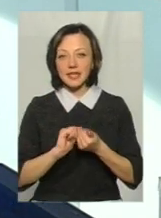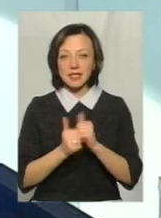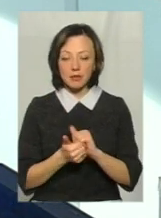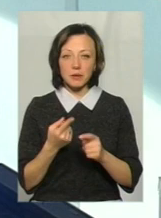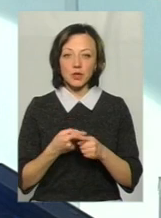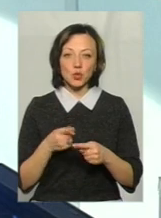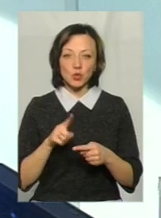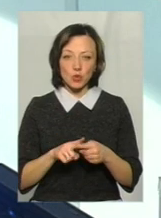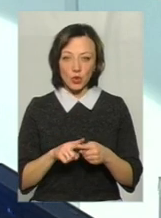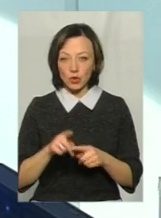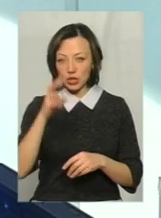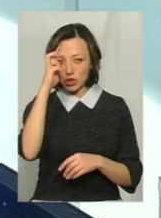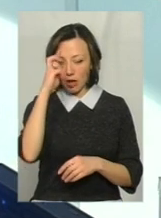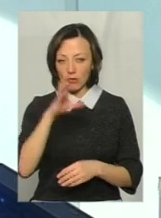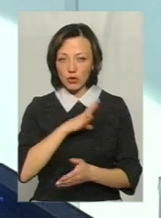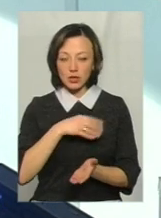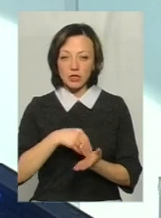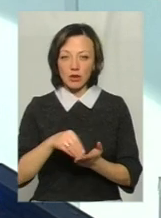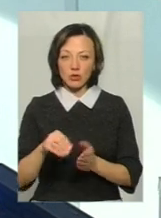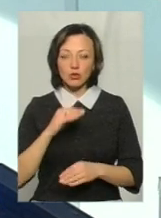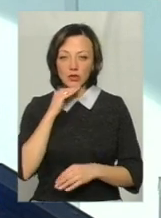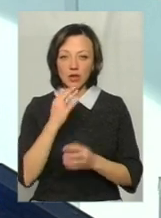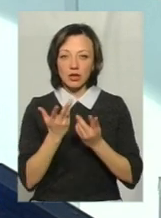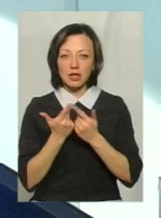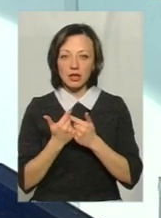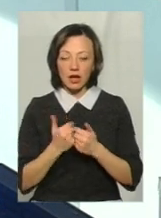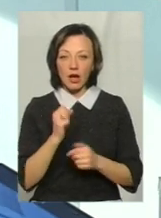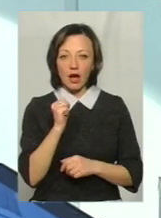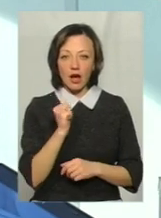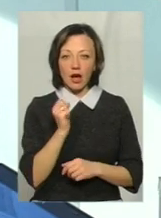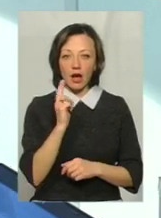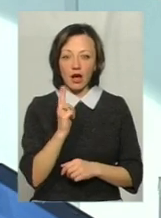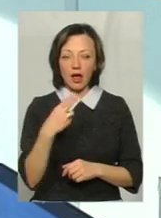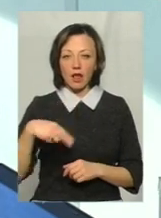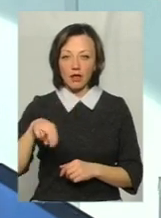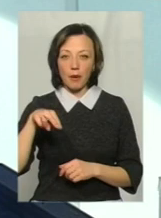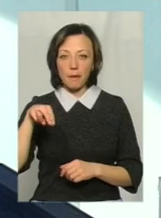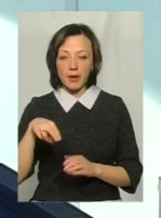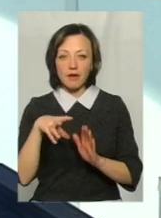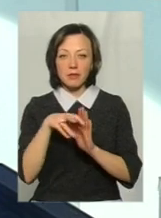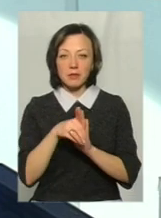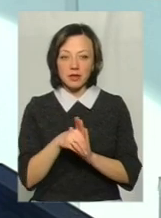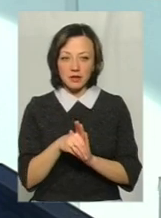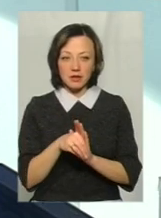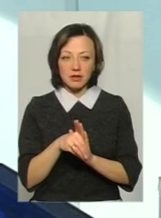цього державою було закуплено достатню кількість вакцини АКДП, яка містить собі цільноклітинний